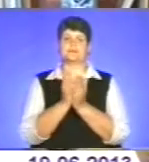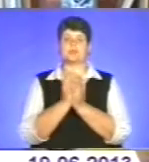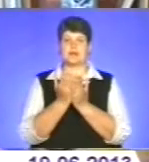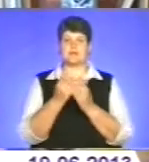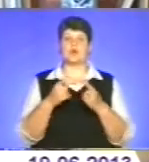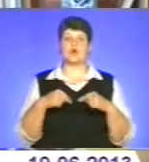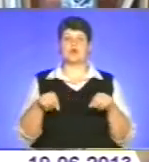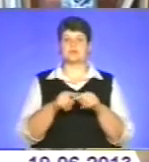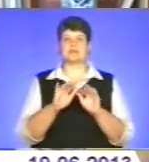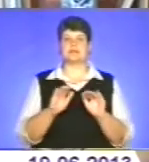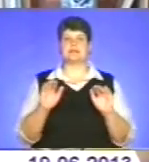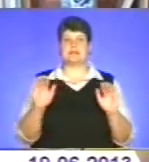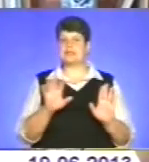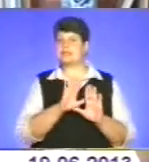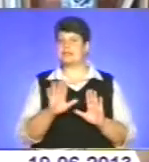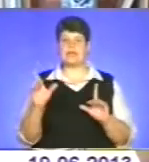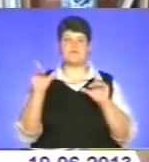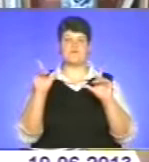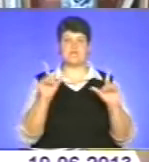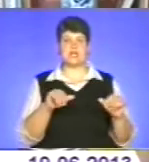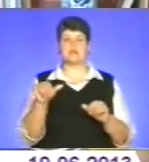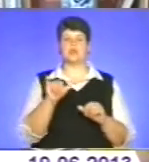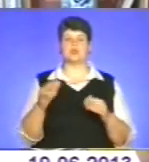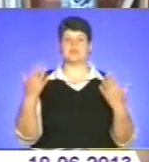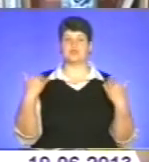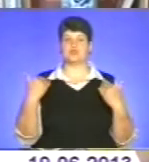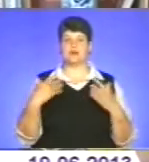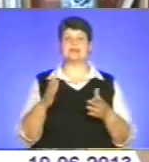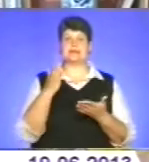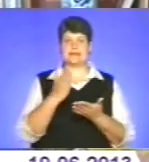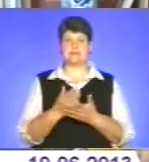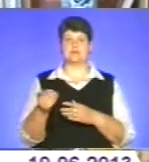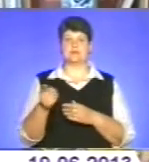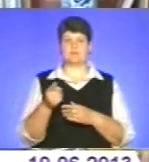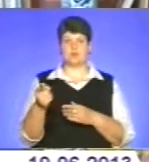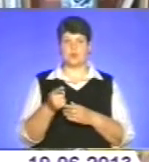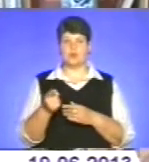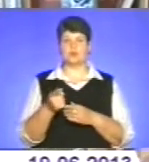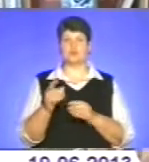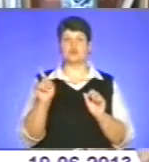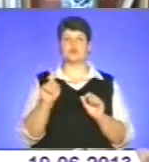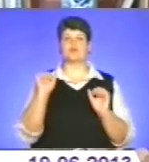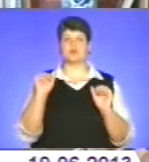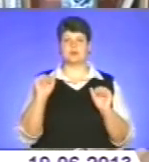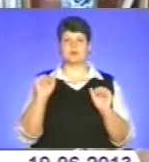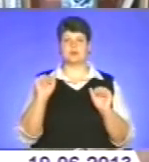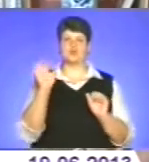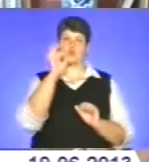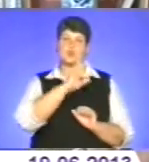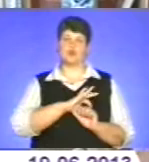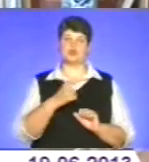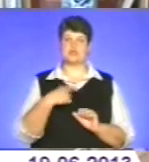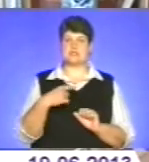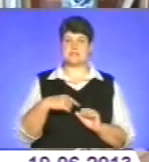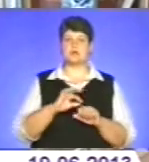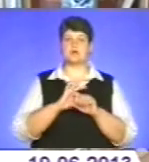організовувати дітей, які не виїхали десь відпочивати, які знаходяться в місті Тернополі, щоб вони з користю для себе